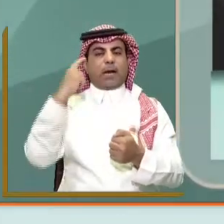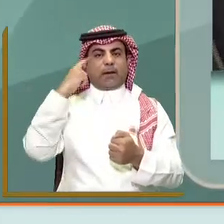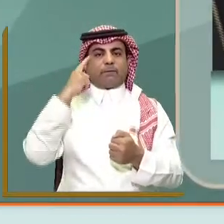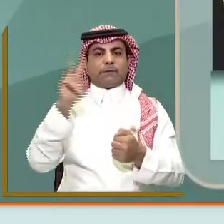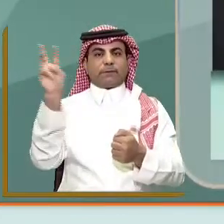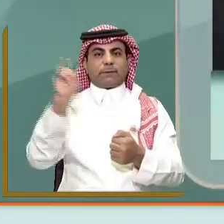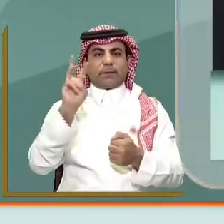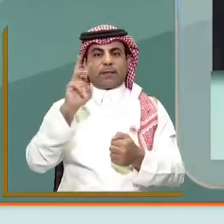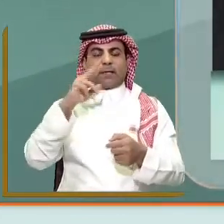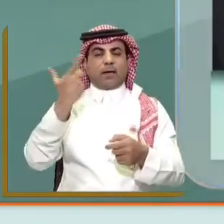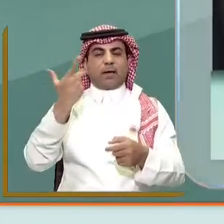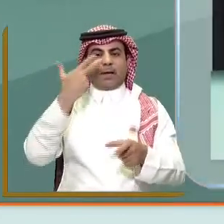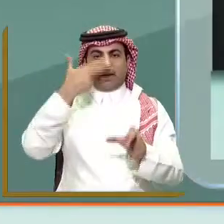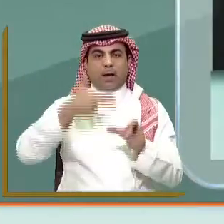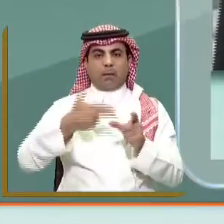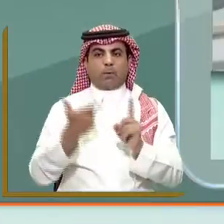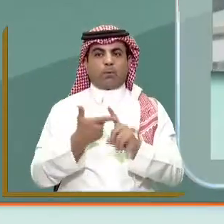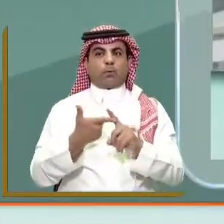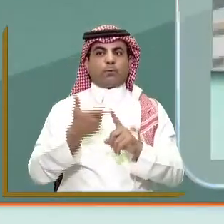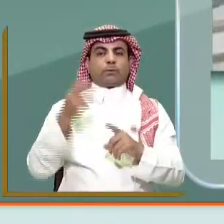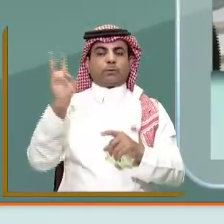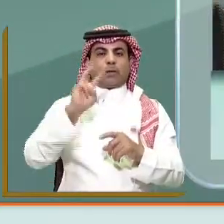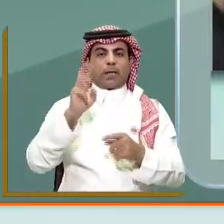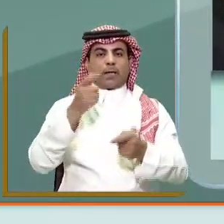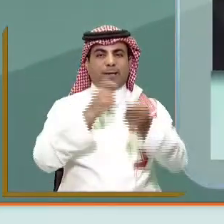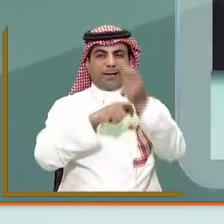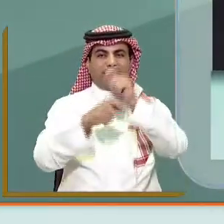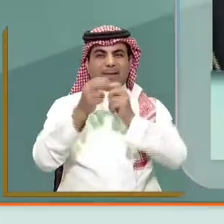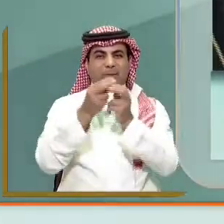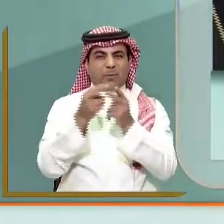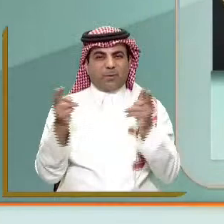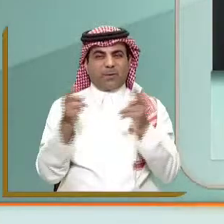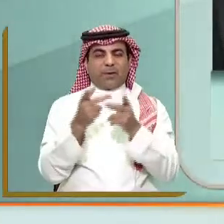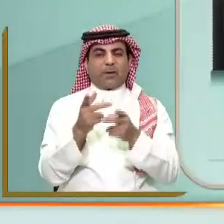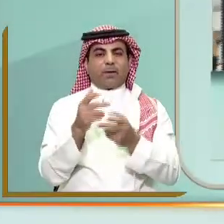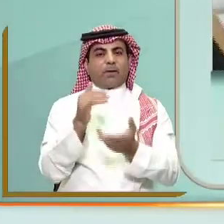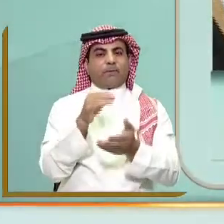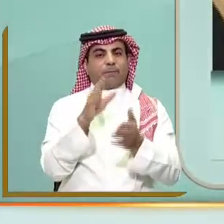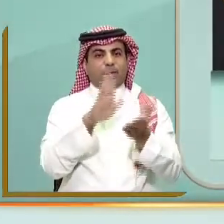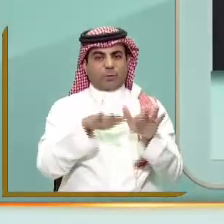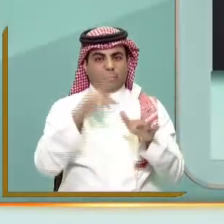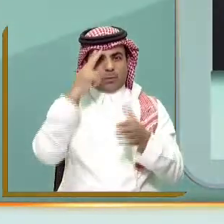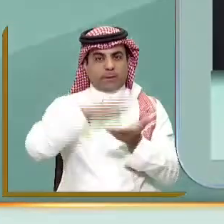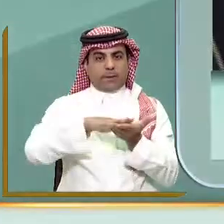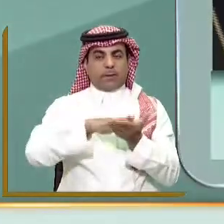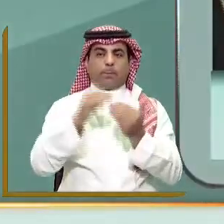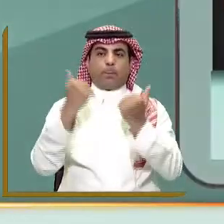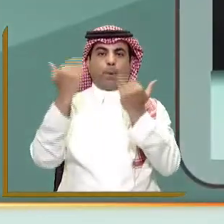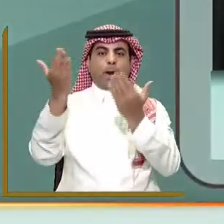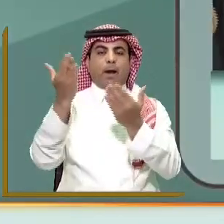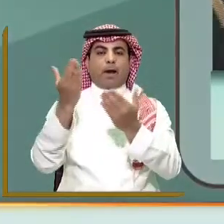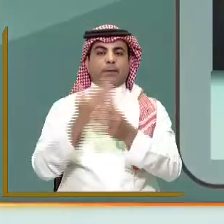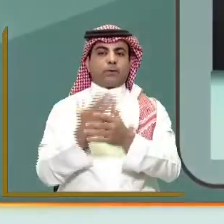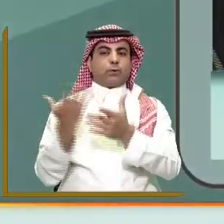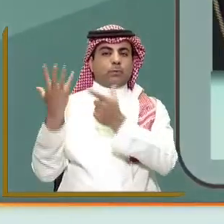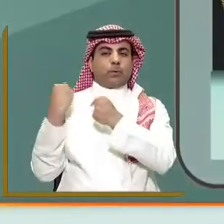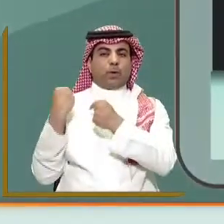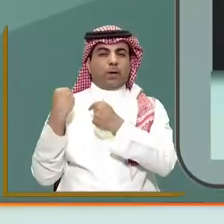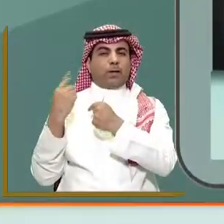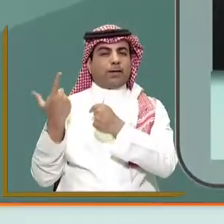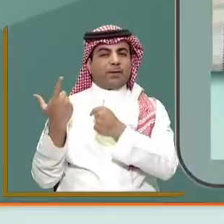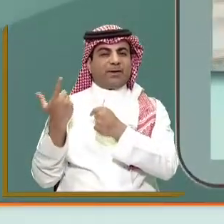شركة أرامكو وشركات البتروكيماوية السعودية لديها استثمارات داخل المملكة وخارج المملكة. الأسبوع الماضي